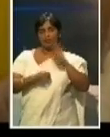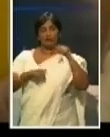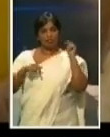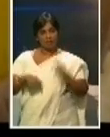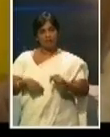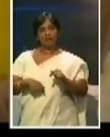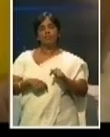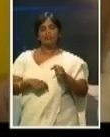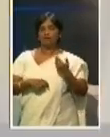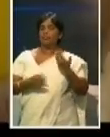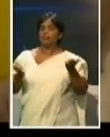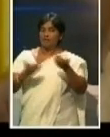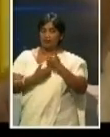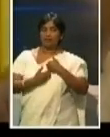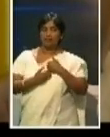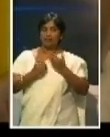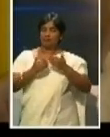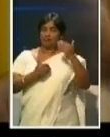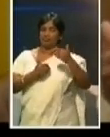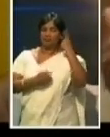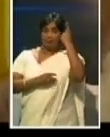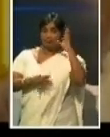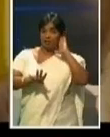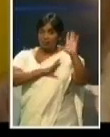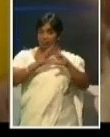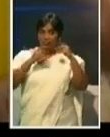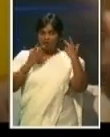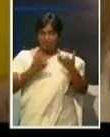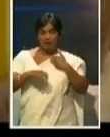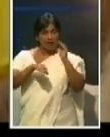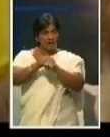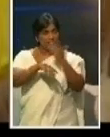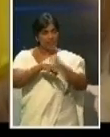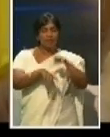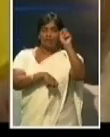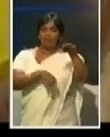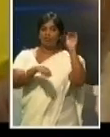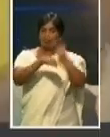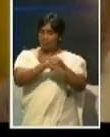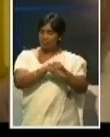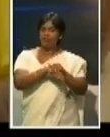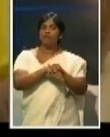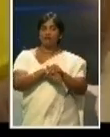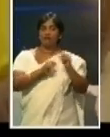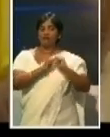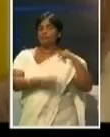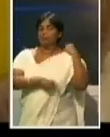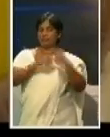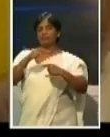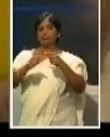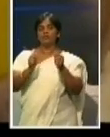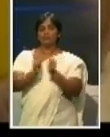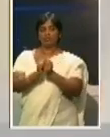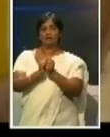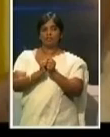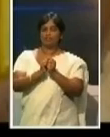දැනට අපි තව දුරටත් බුද්ධිතරතුරු හොයලා අල්ලගත්තේ නැති අයව අල්ලගෙන ඒ ක්‍රියාදාමය